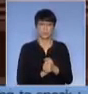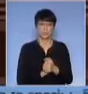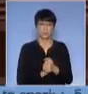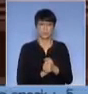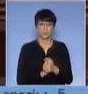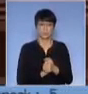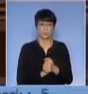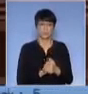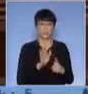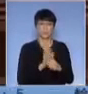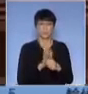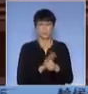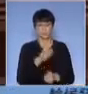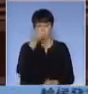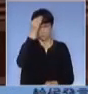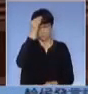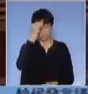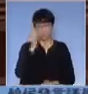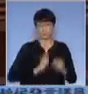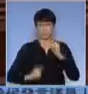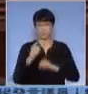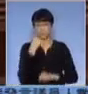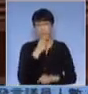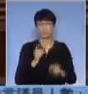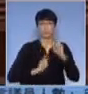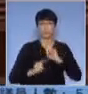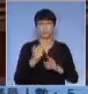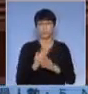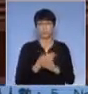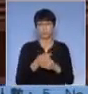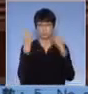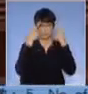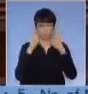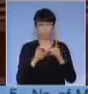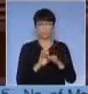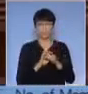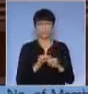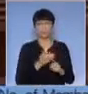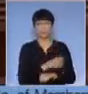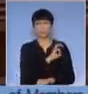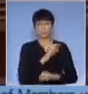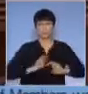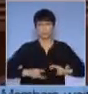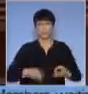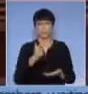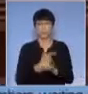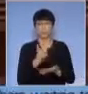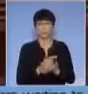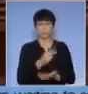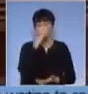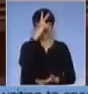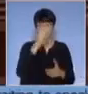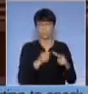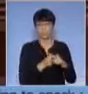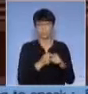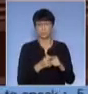法保障的學術和言論自由。與此同時，鑑於專上教育對香港社會發展的重要性，政府和公眾關